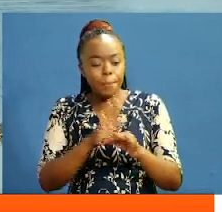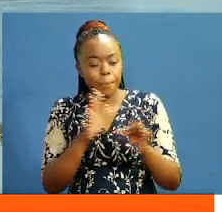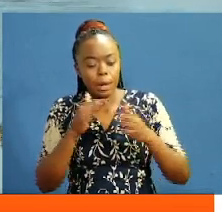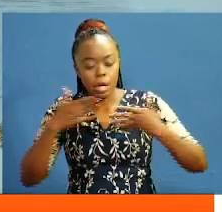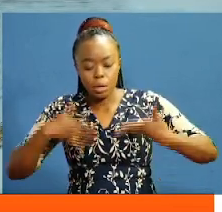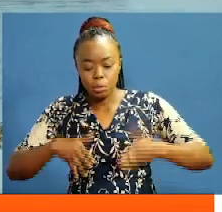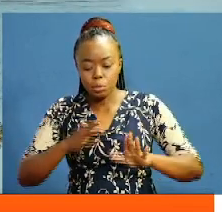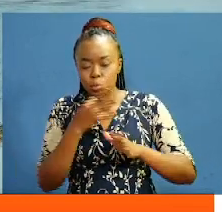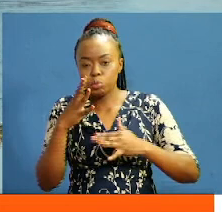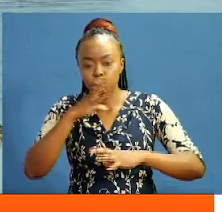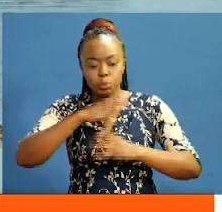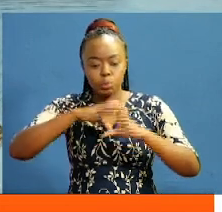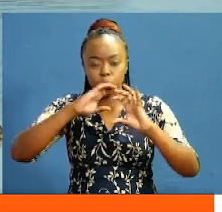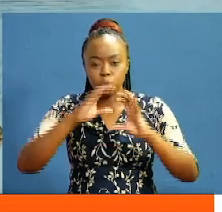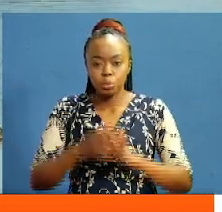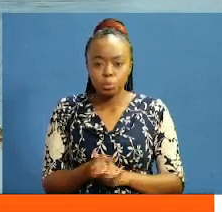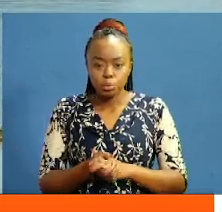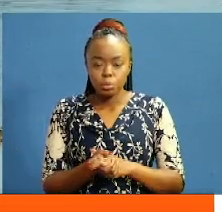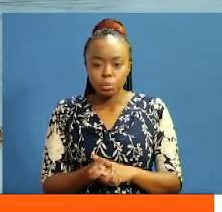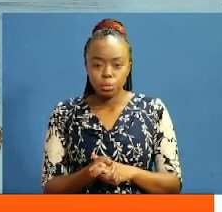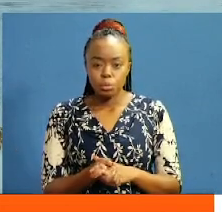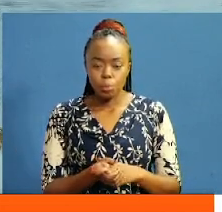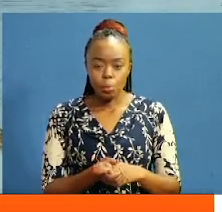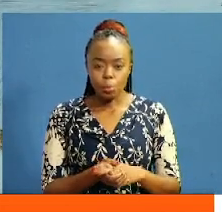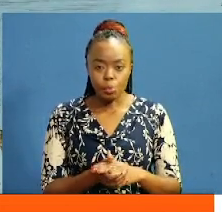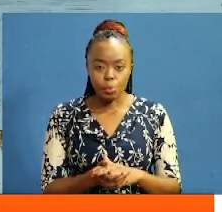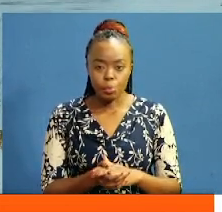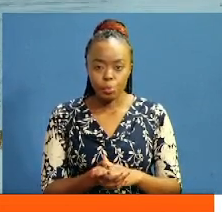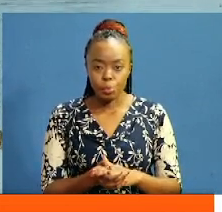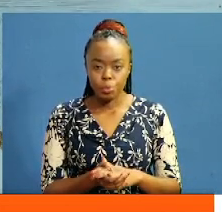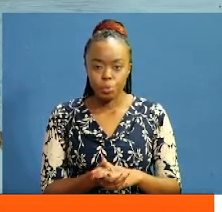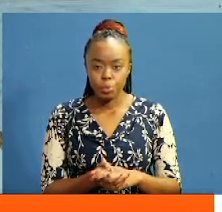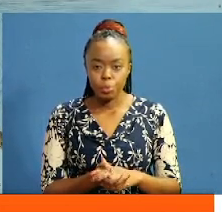kwa tembo. George Mapesa, Runinga ya K.